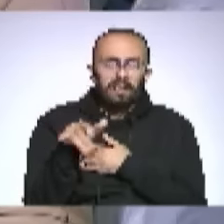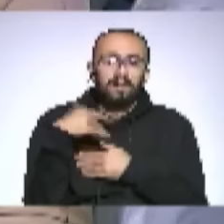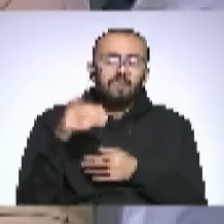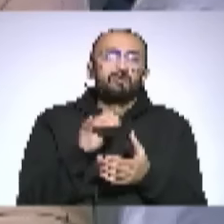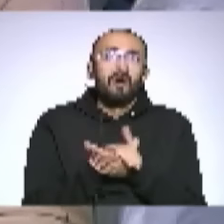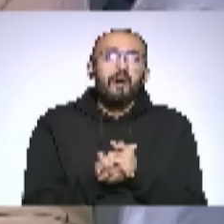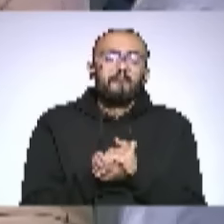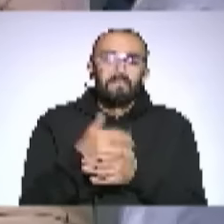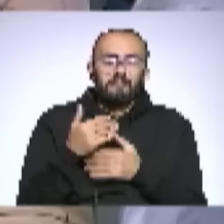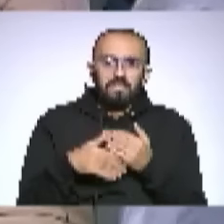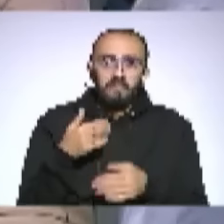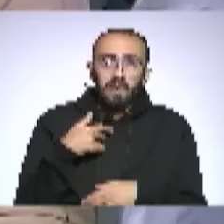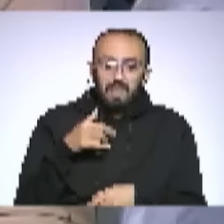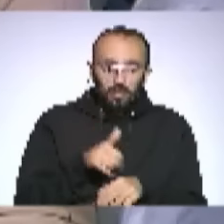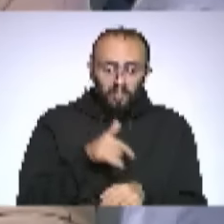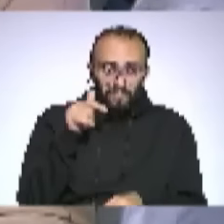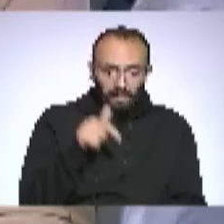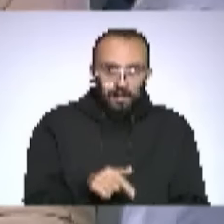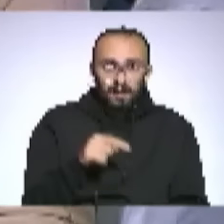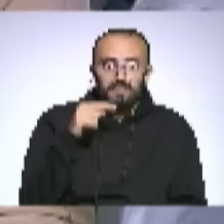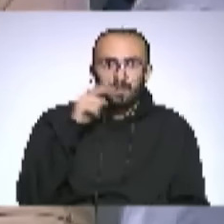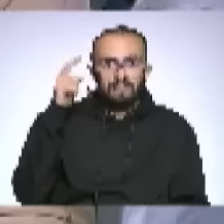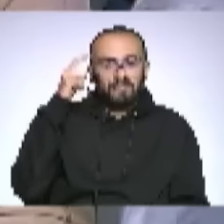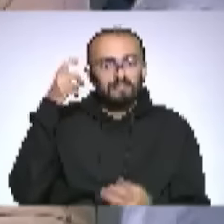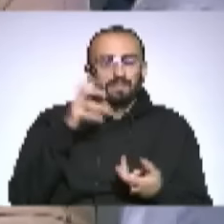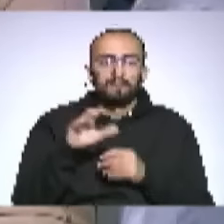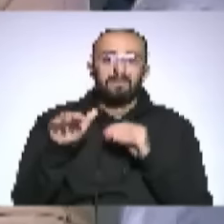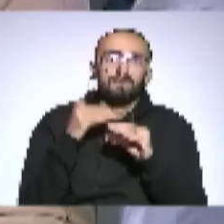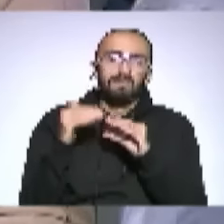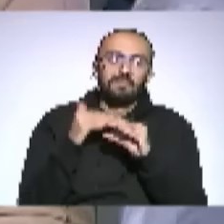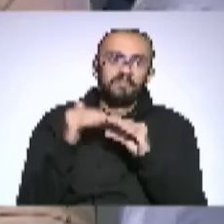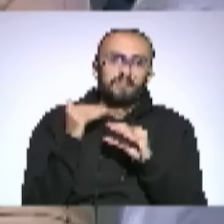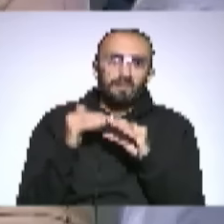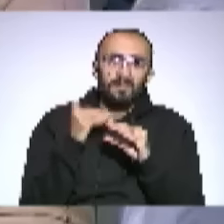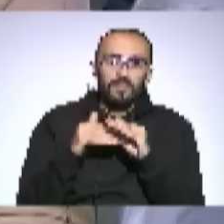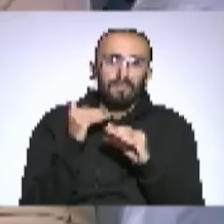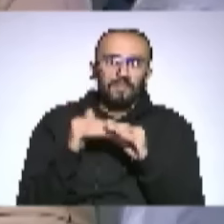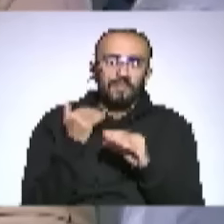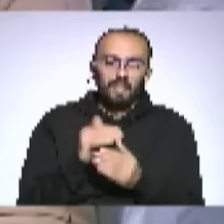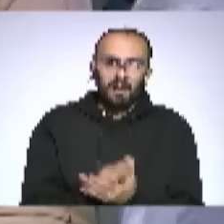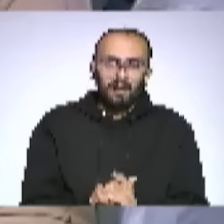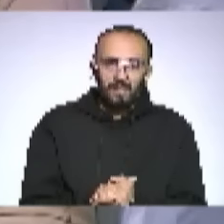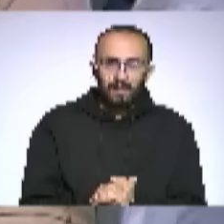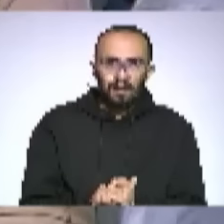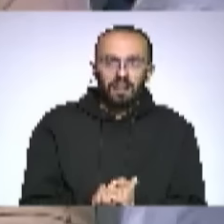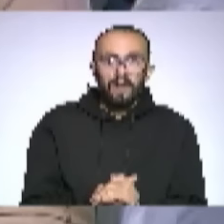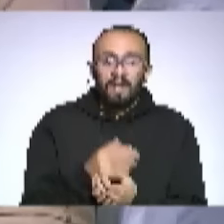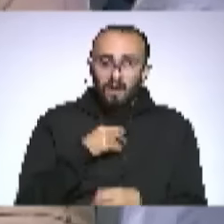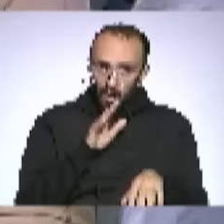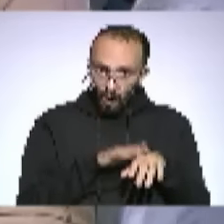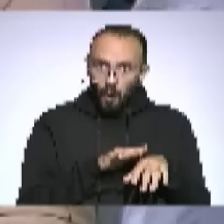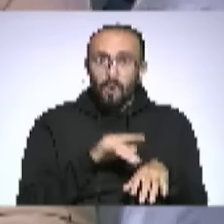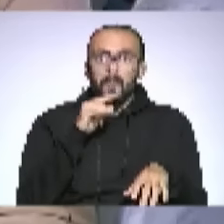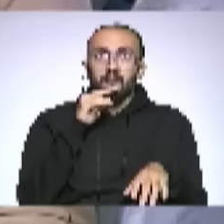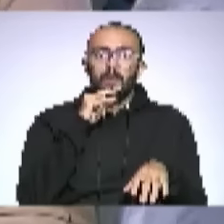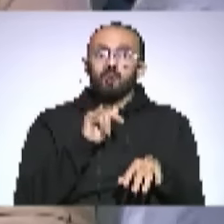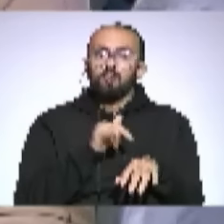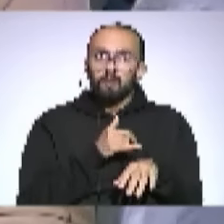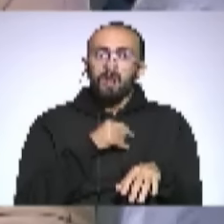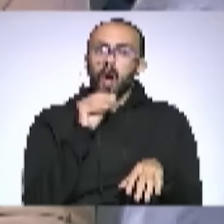ولما عرفت ان نازل اخطب بدات انها تبعت لي وتقول لي الكلام ده وقالت لي ان انا هقول لخطيبتك